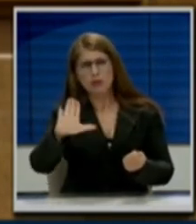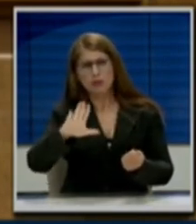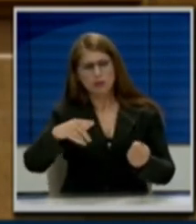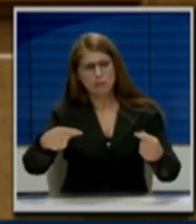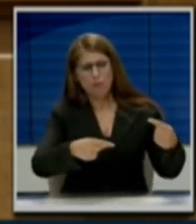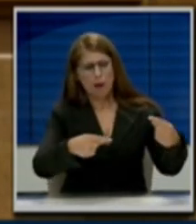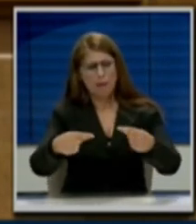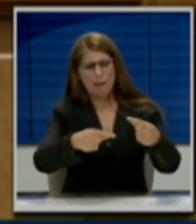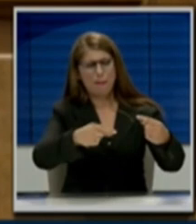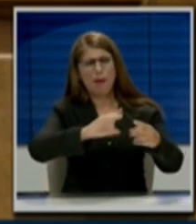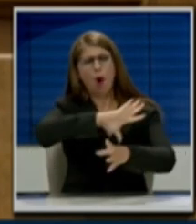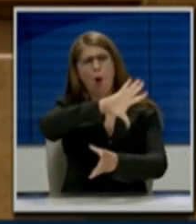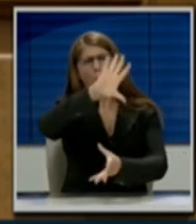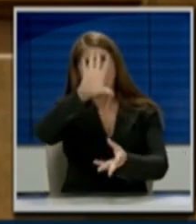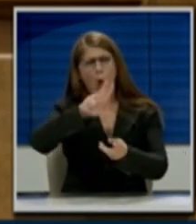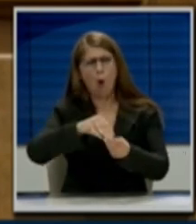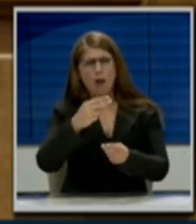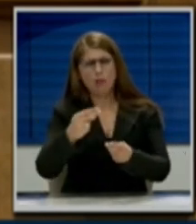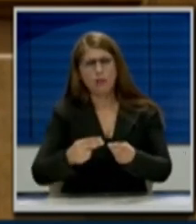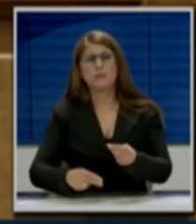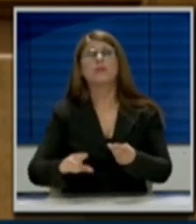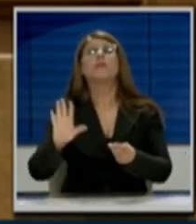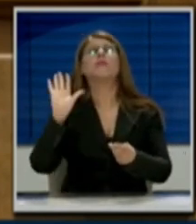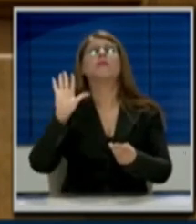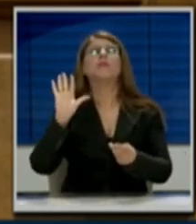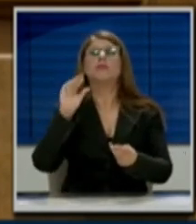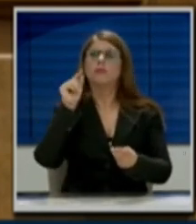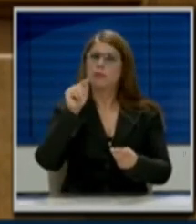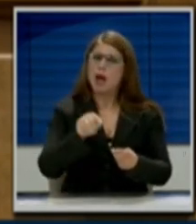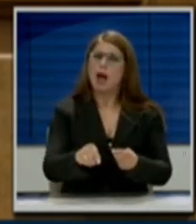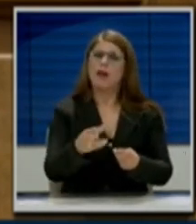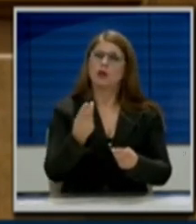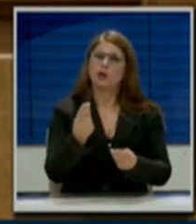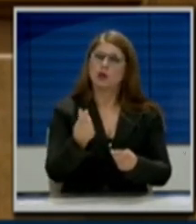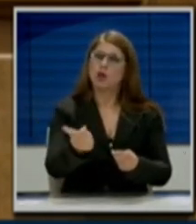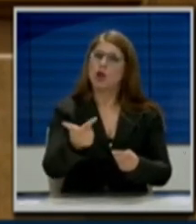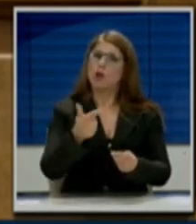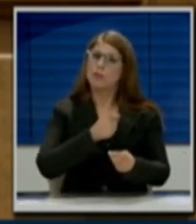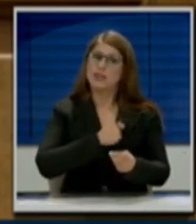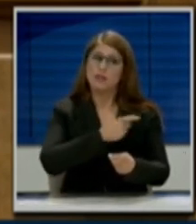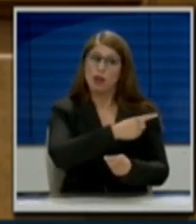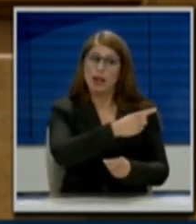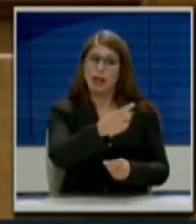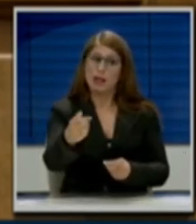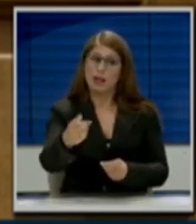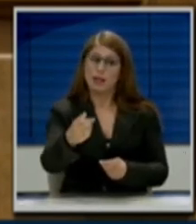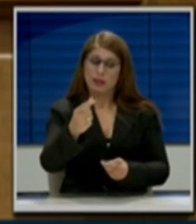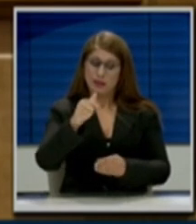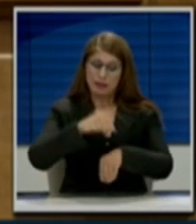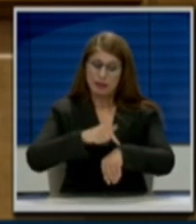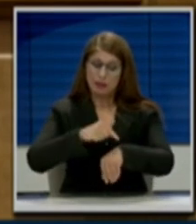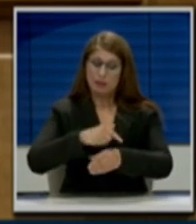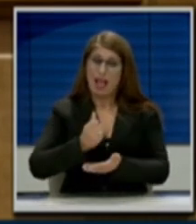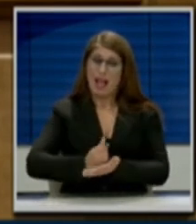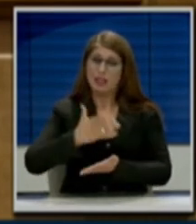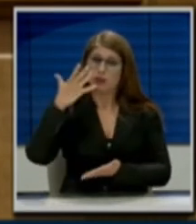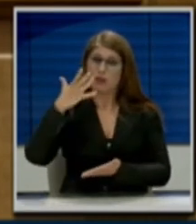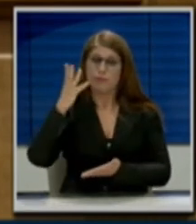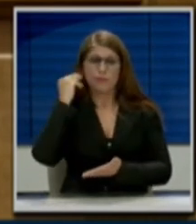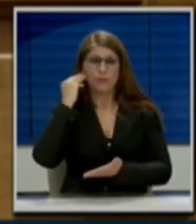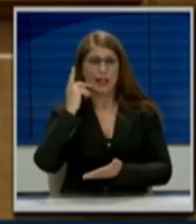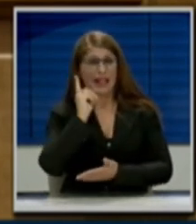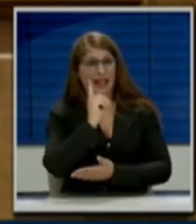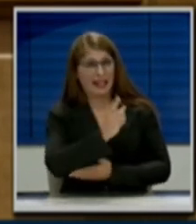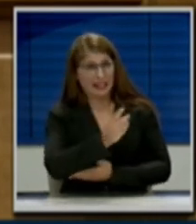σε όλα και έτσι νομίζω ότι θα πρέπει και εσείς να αξιολογήσετε ότι είναι η ώρα να ακούτε και την